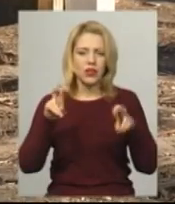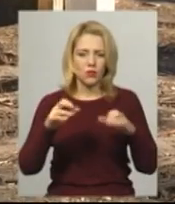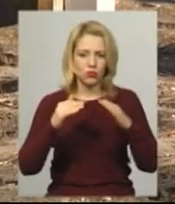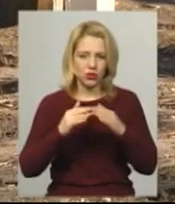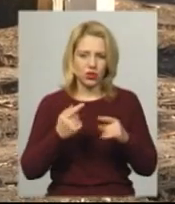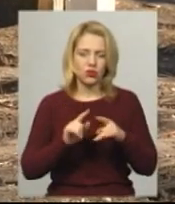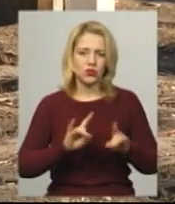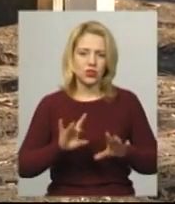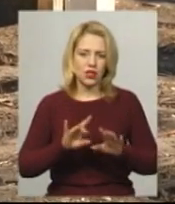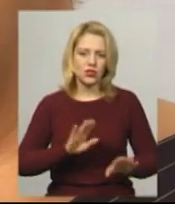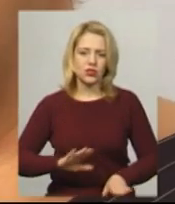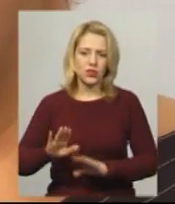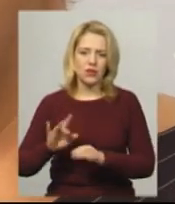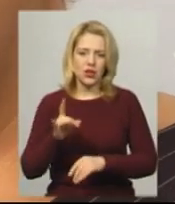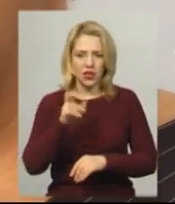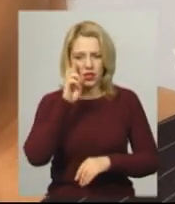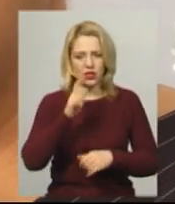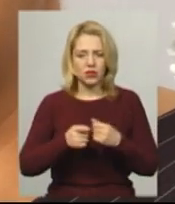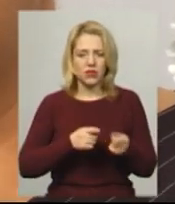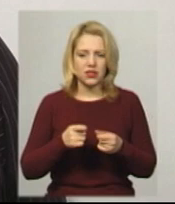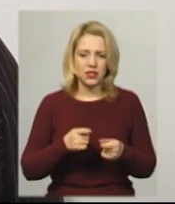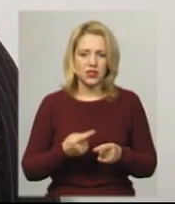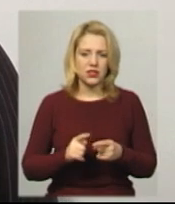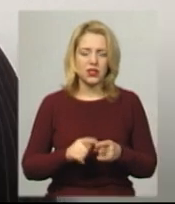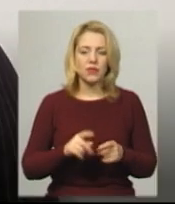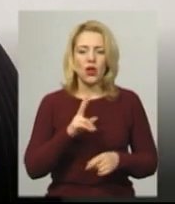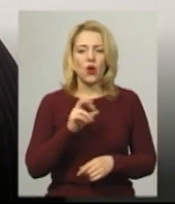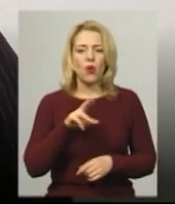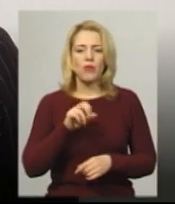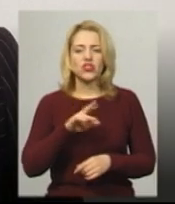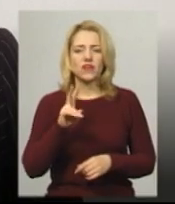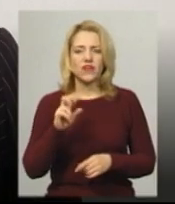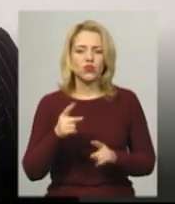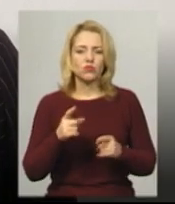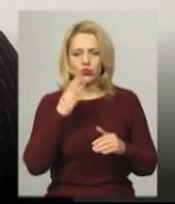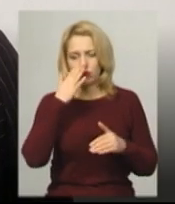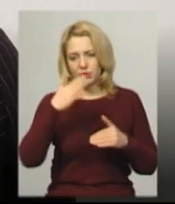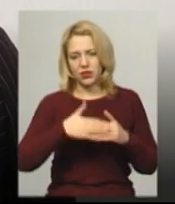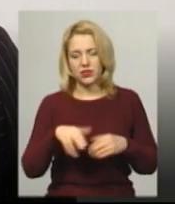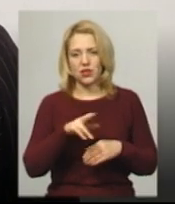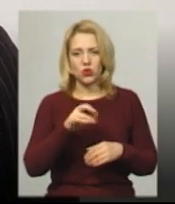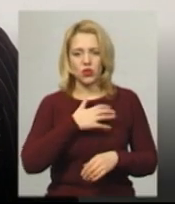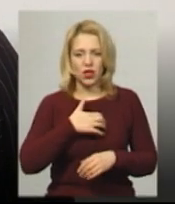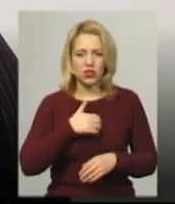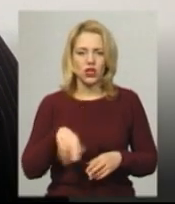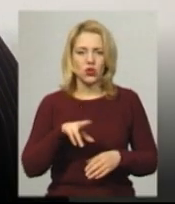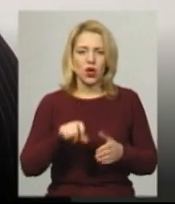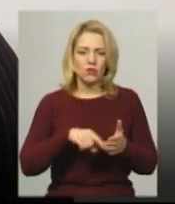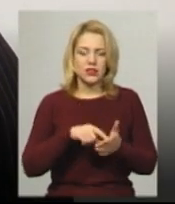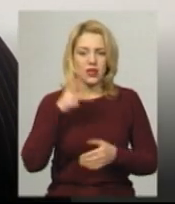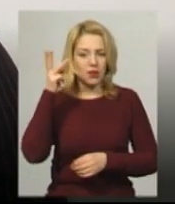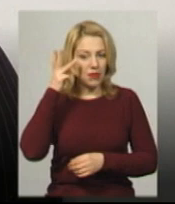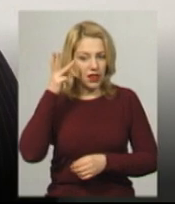голови Деражнянської райдержадміністрації Зоряна Попадіна. Копачівка, тому що близько до Деражні, близько до міста